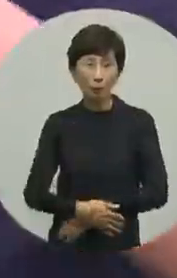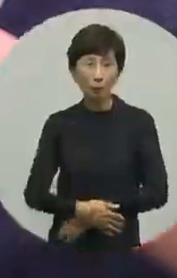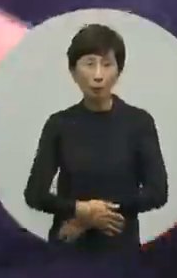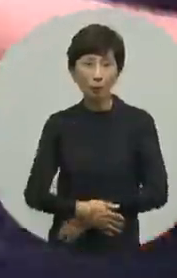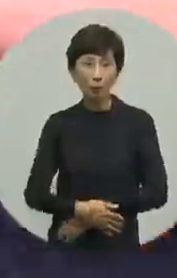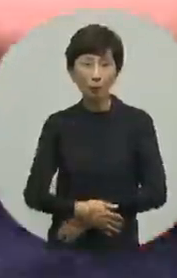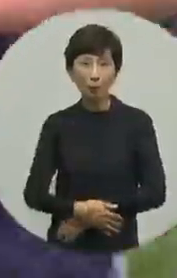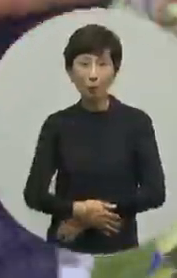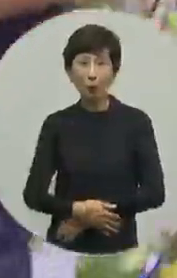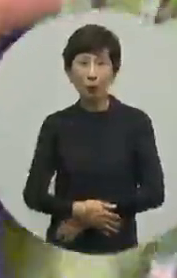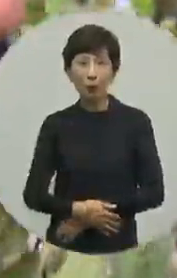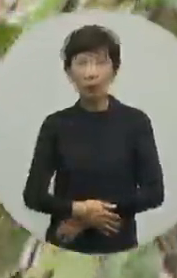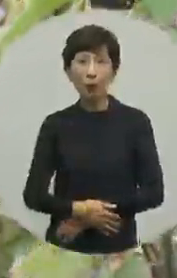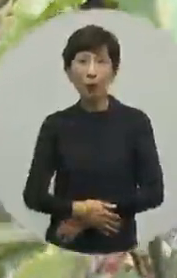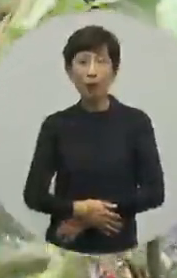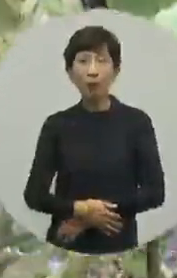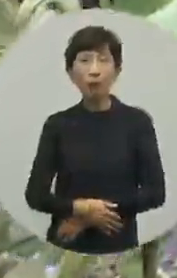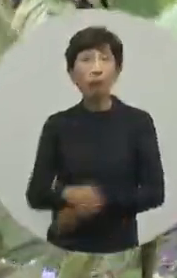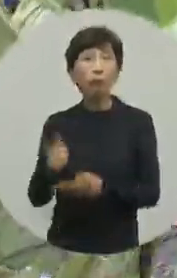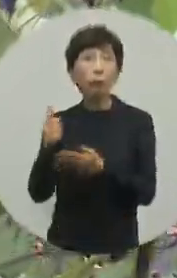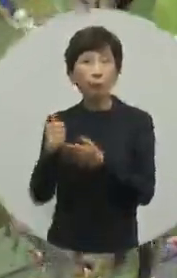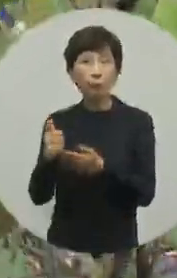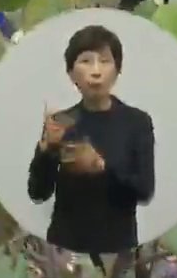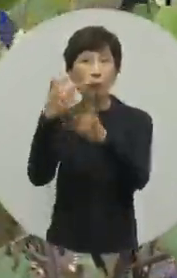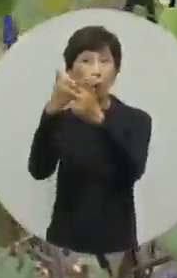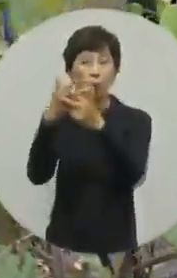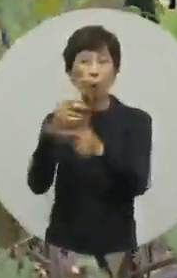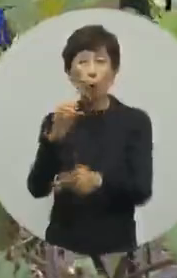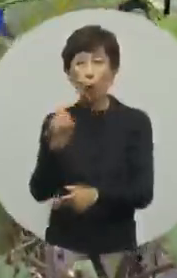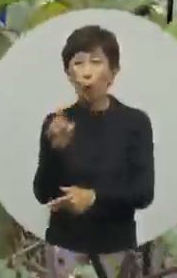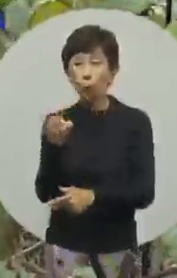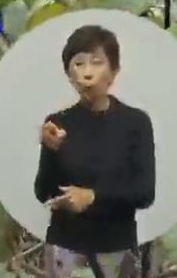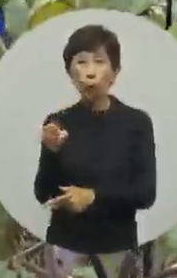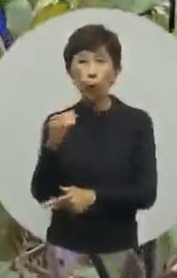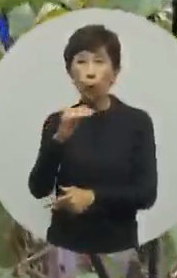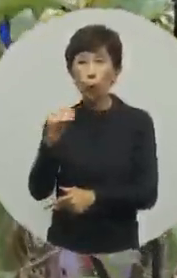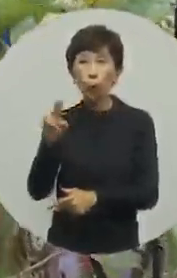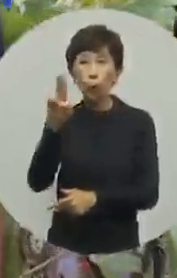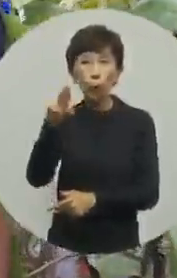関戸龍太さんは北部おそごうでナスを生産しています。